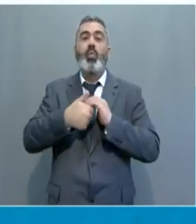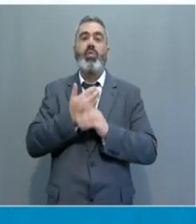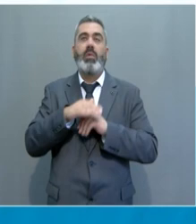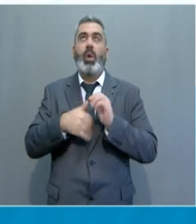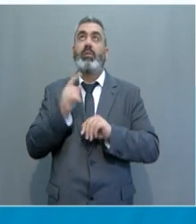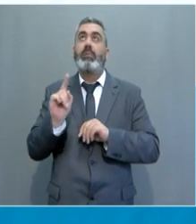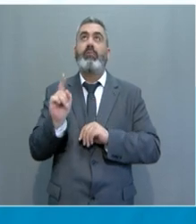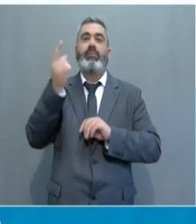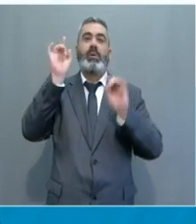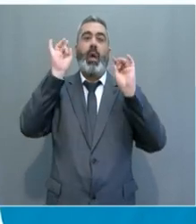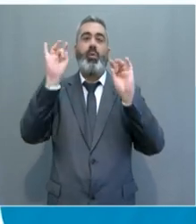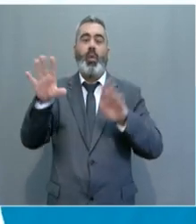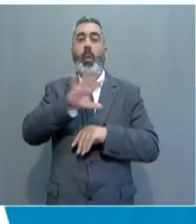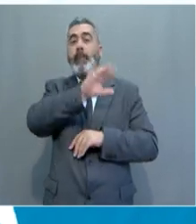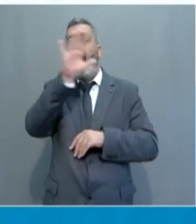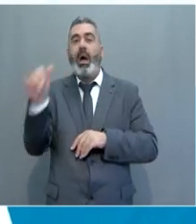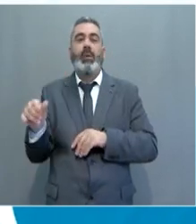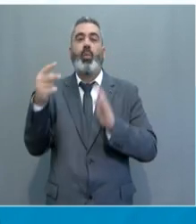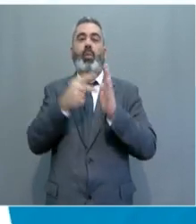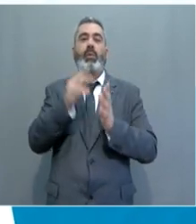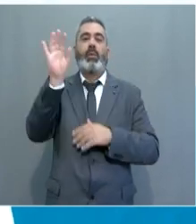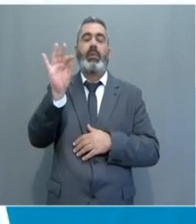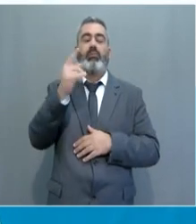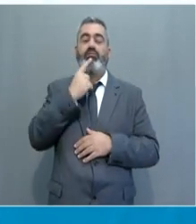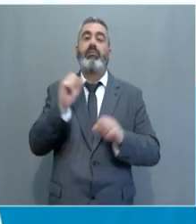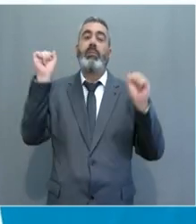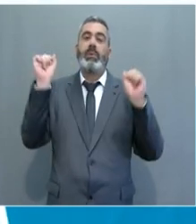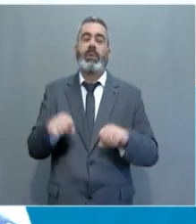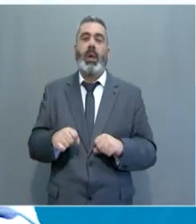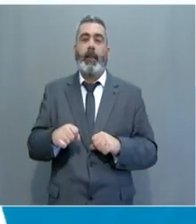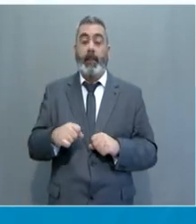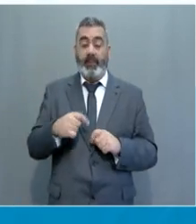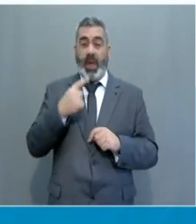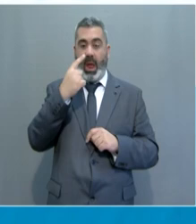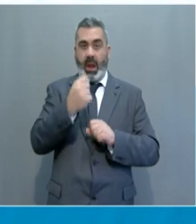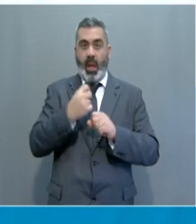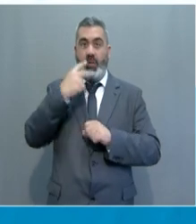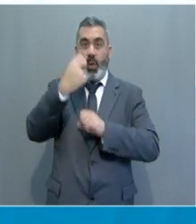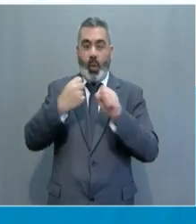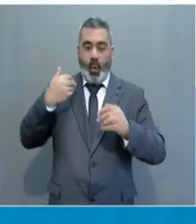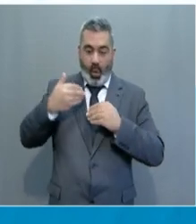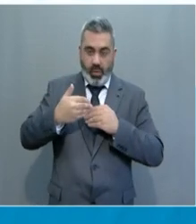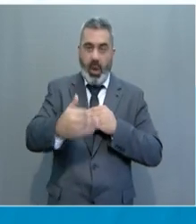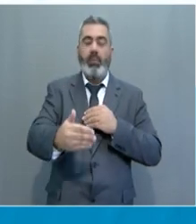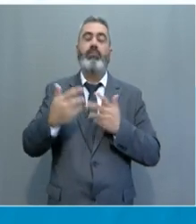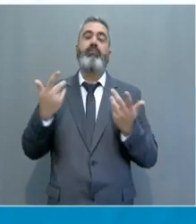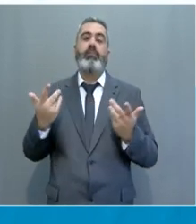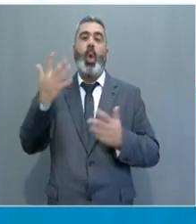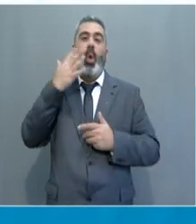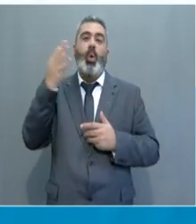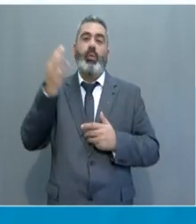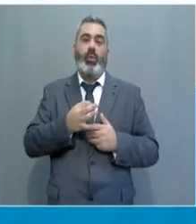το 2050. Ναι, για την επόμενη διετία σίγουρα είναι λογικό